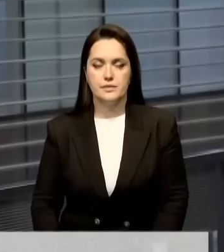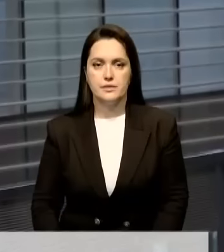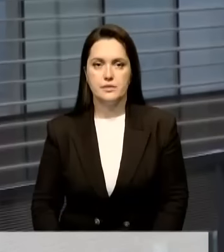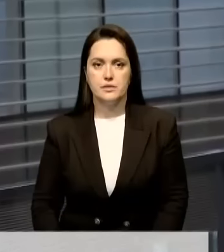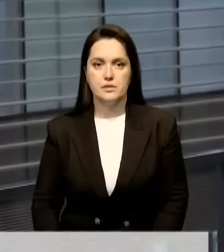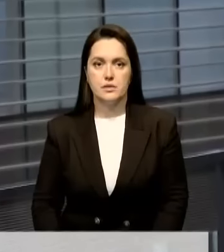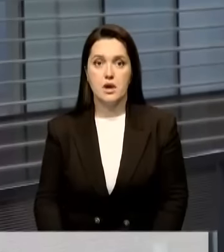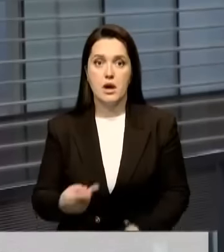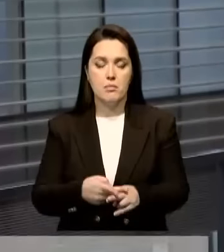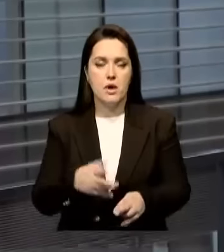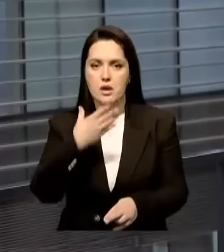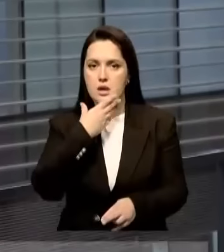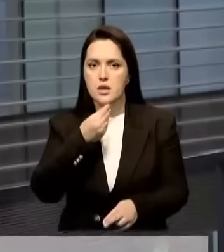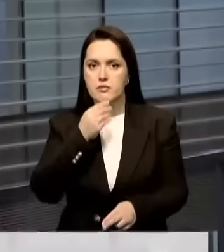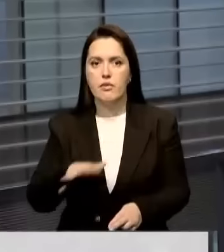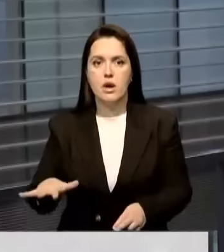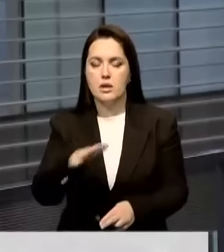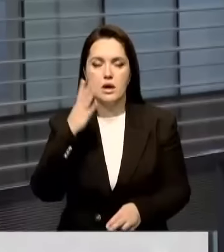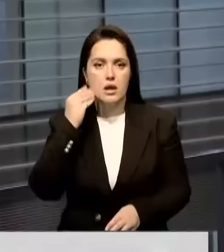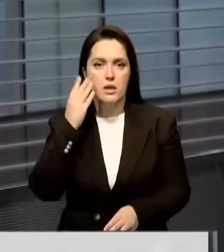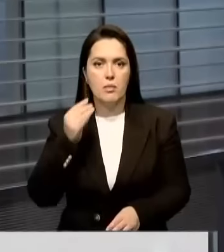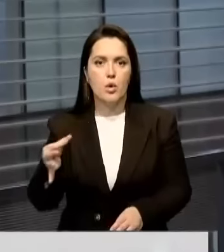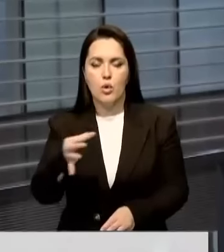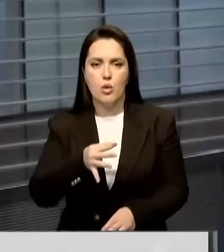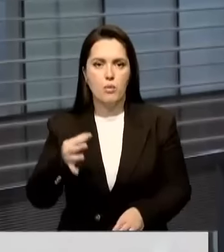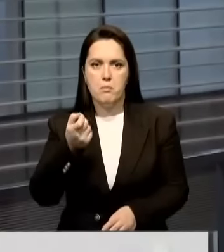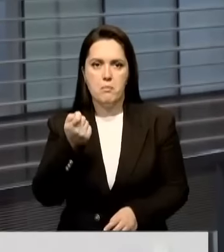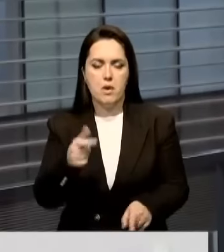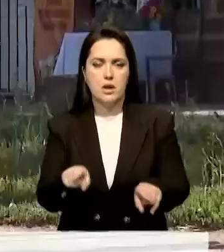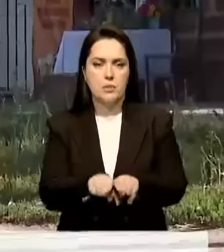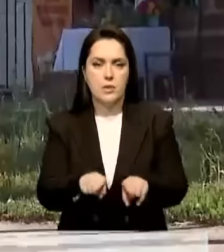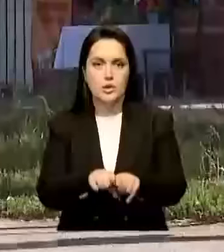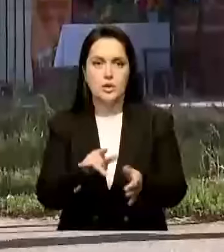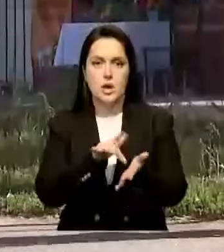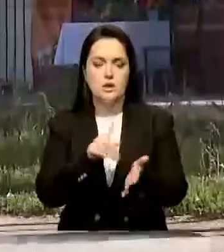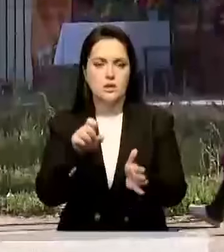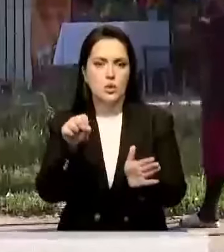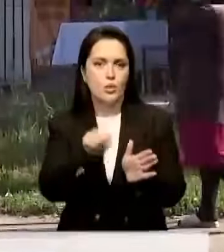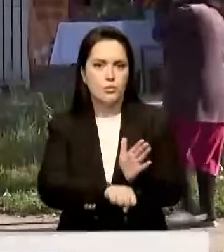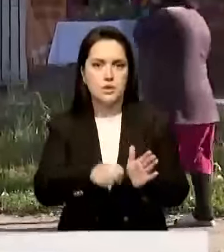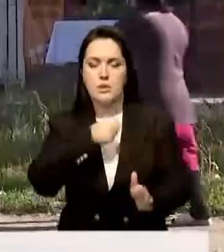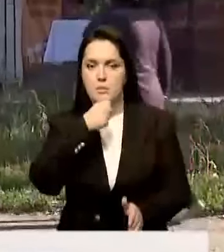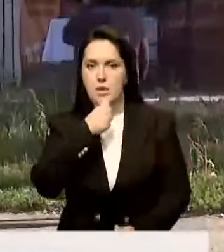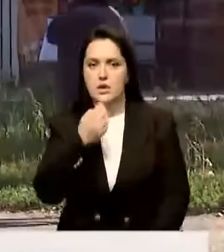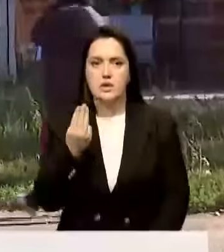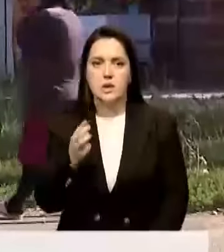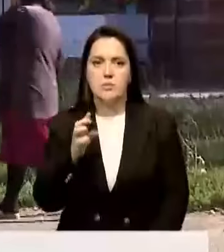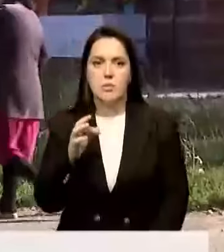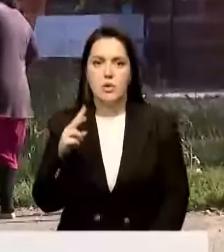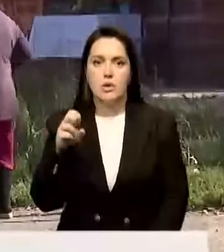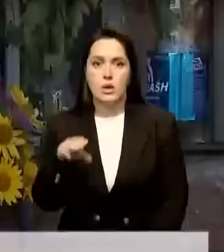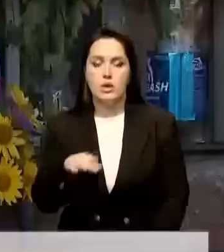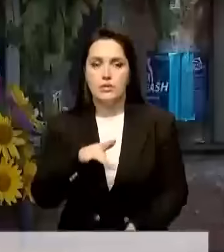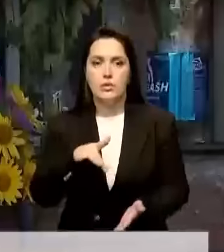Один из самых живописных районов Алматинской области сегодня мало похож на туристический из-за убийства подростка Шерзада Булата в